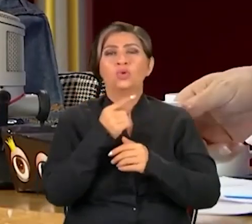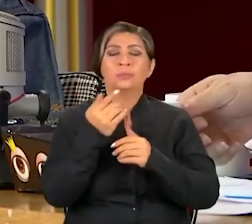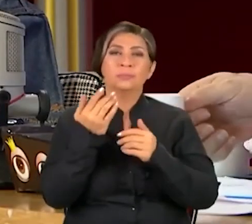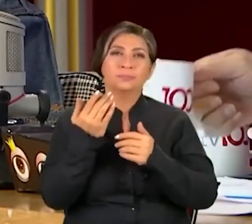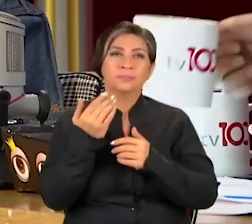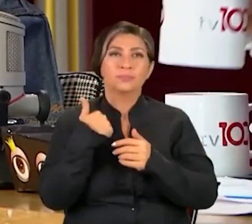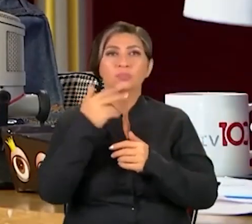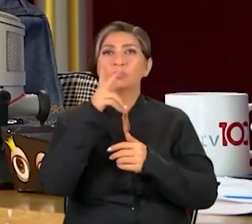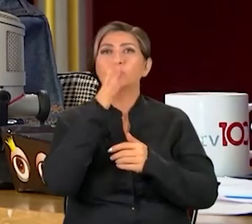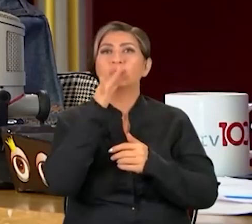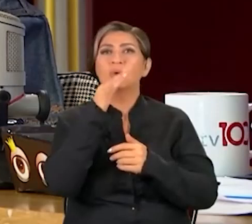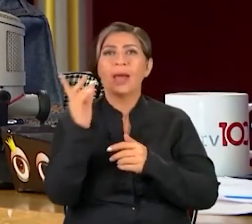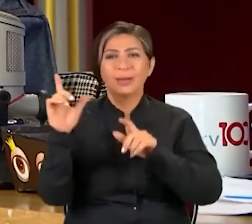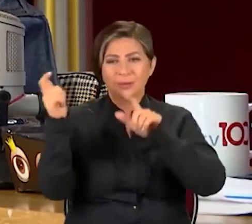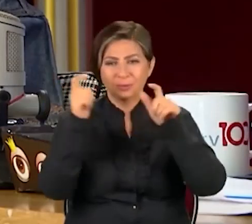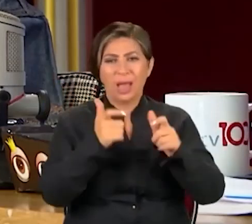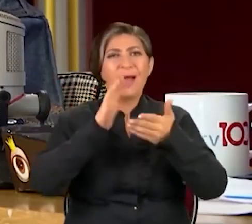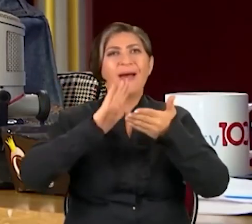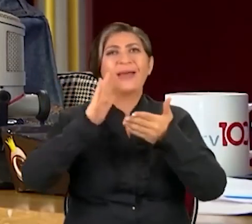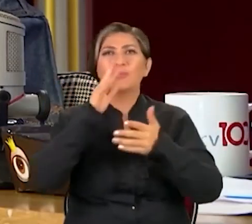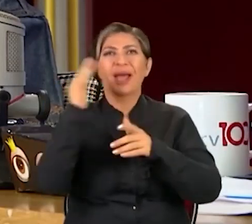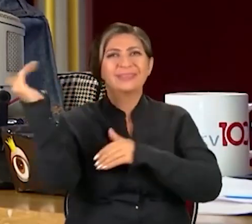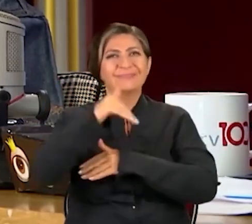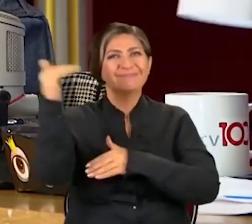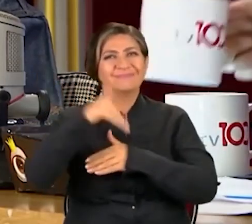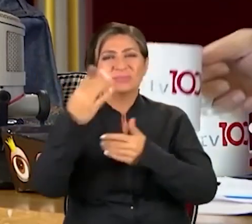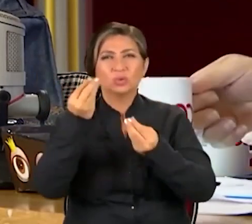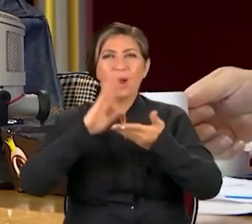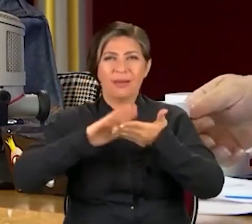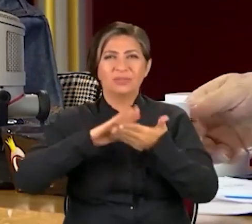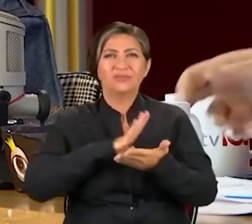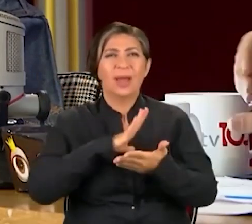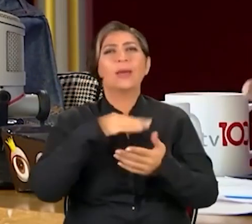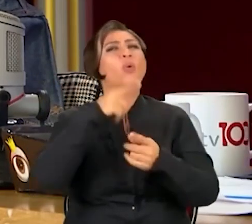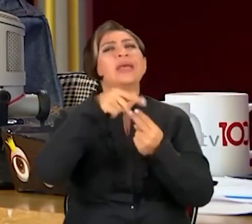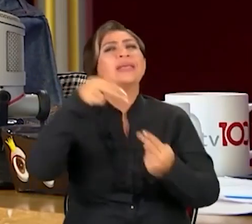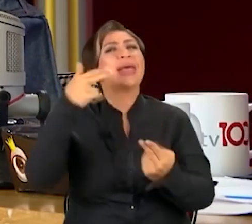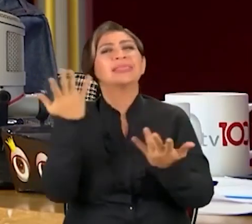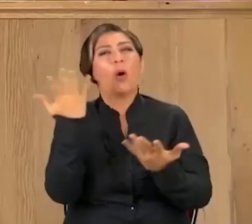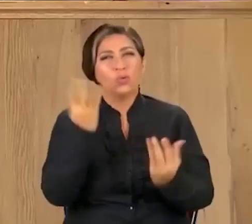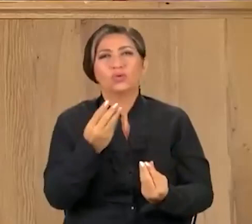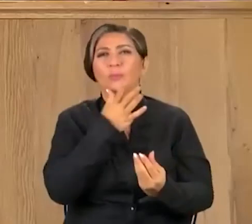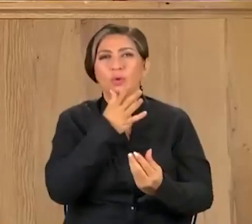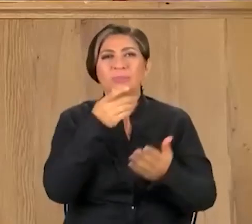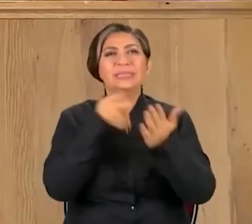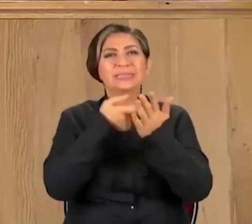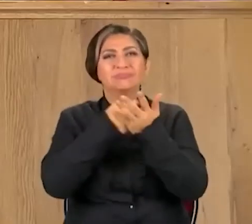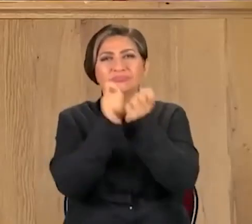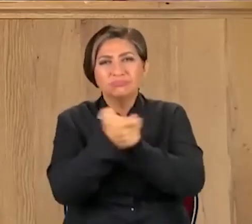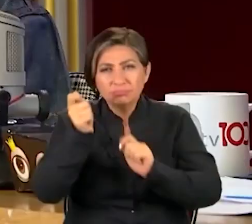ben Bulgar göçmenleri de çok arkadaşım olduğu için biraz biliyorum o hikayeleri. İşte o dönemde işte isim